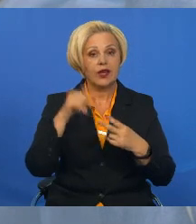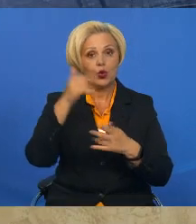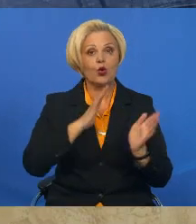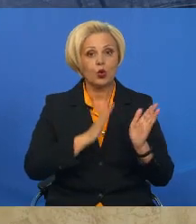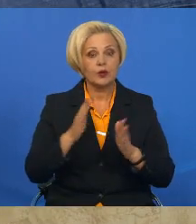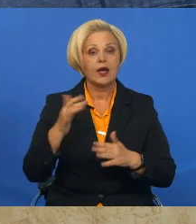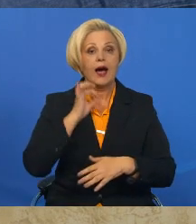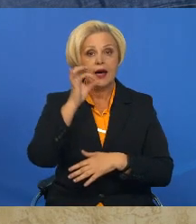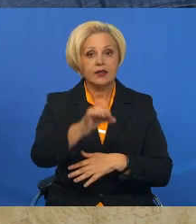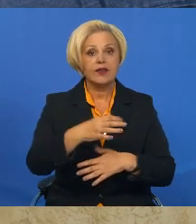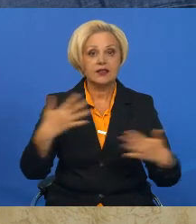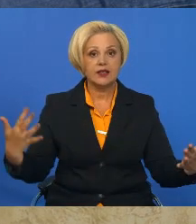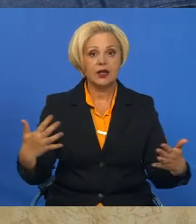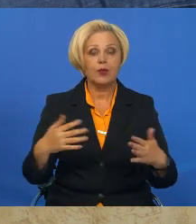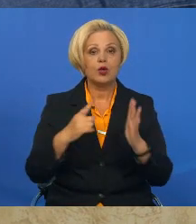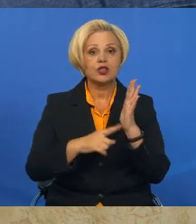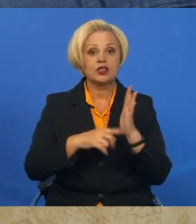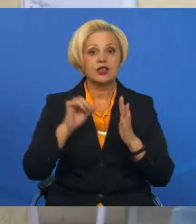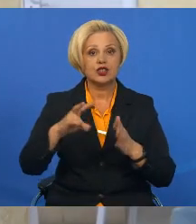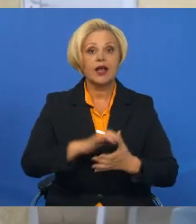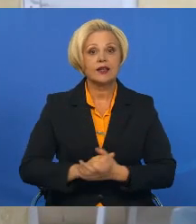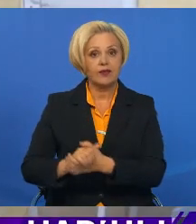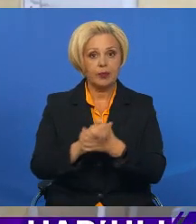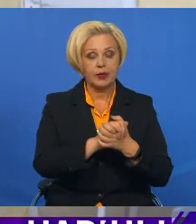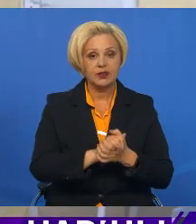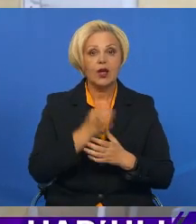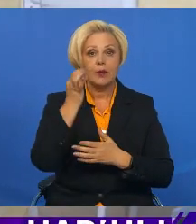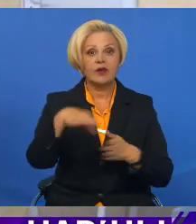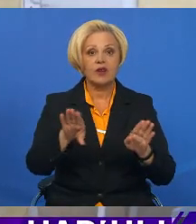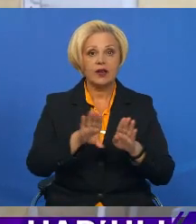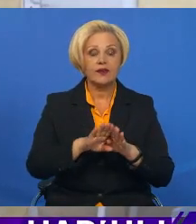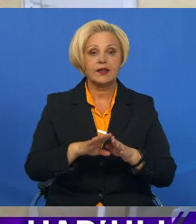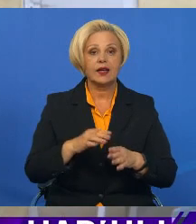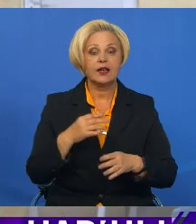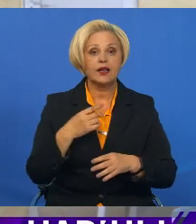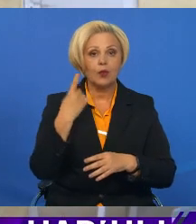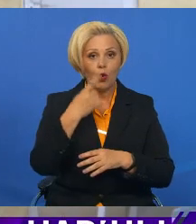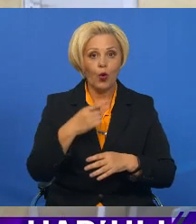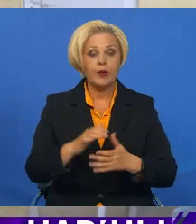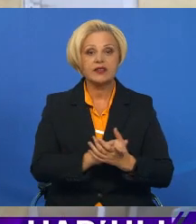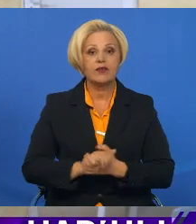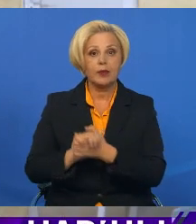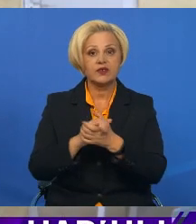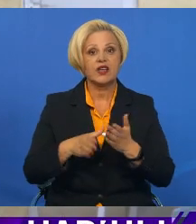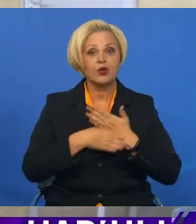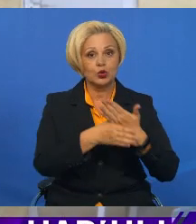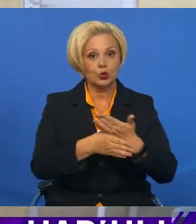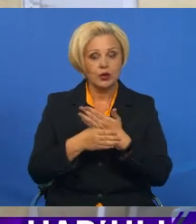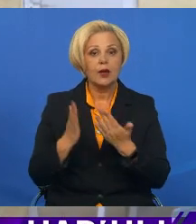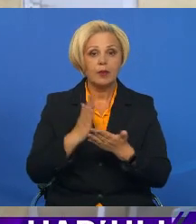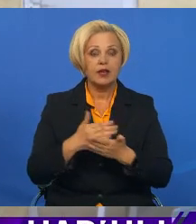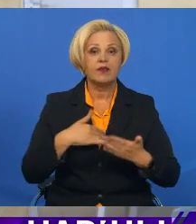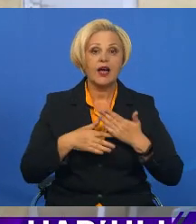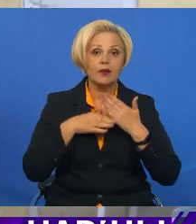яе адгукнуліся больш як 60 членаў прафсаюза. Проявляя таким образом профсоюзную солидарность, мы являемся